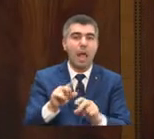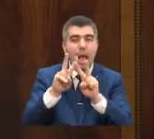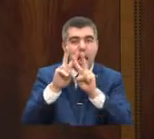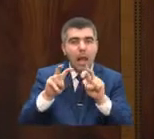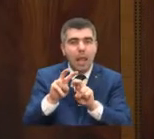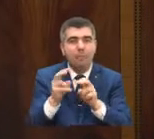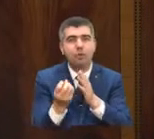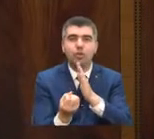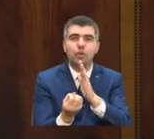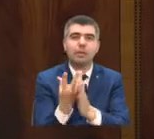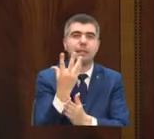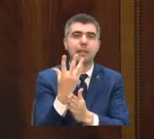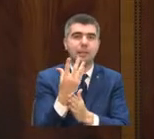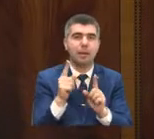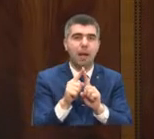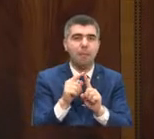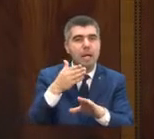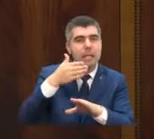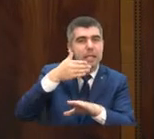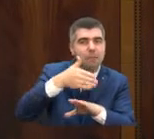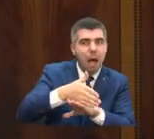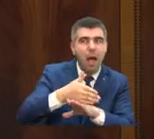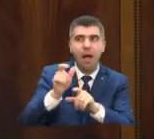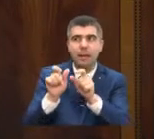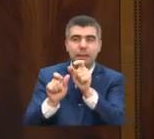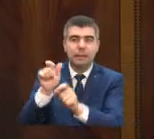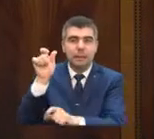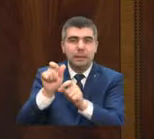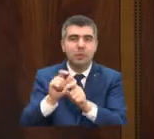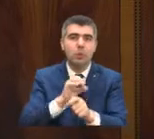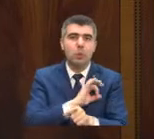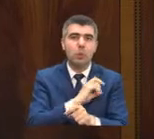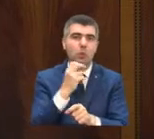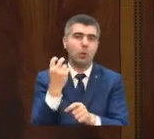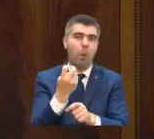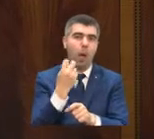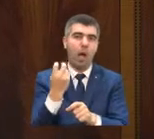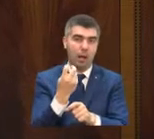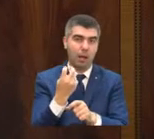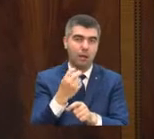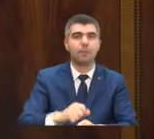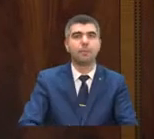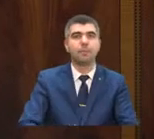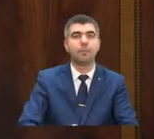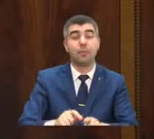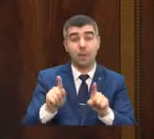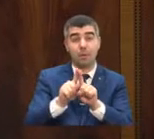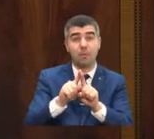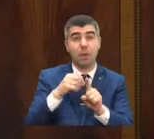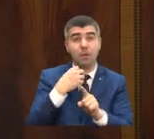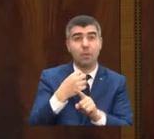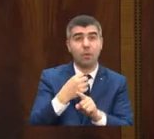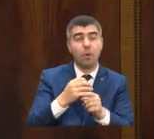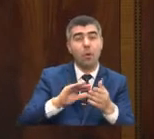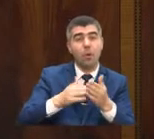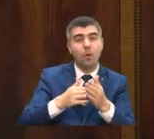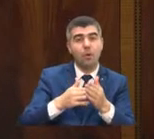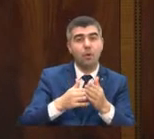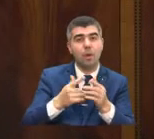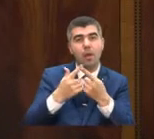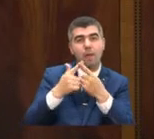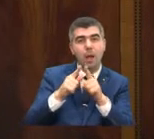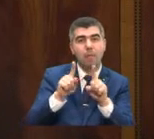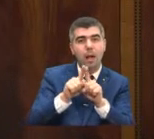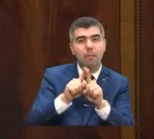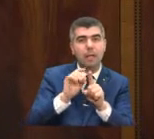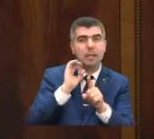وسائل أخرى لتنفيذ أهدافها الخبيثة. من بين هذه الوسائل التصرف وفق ما يعرف بالذئاب